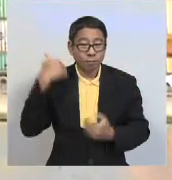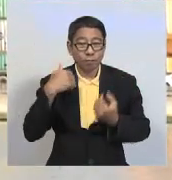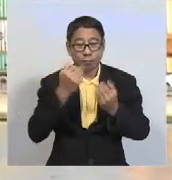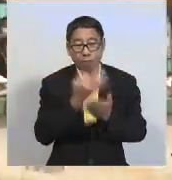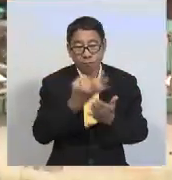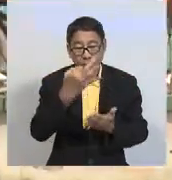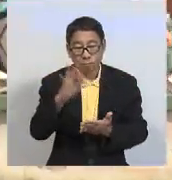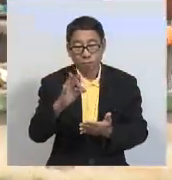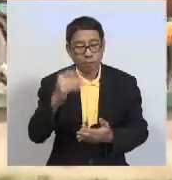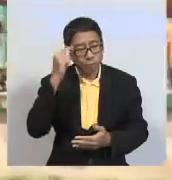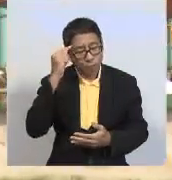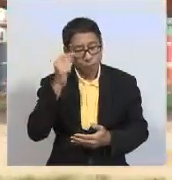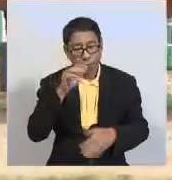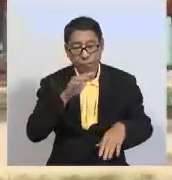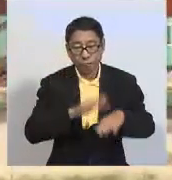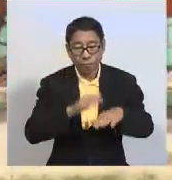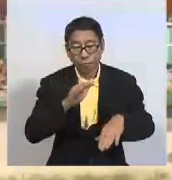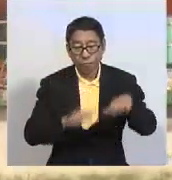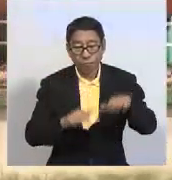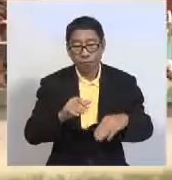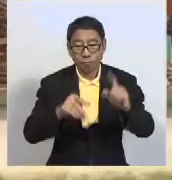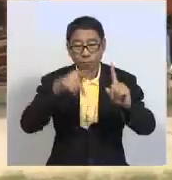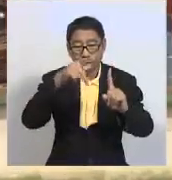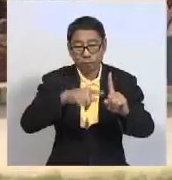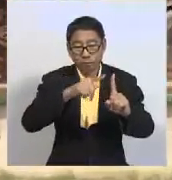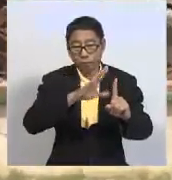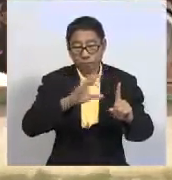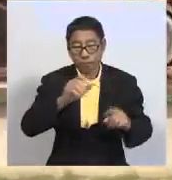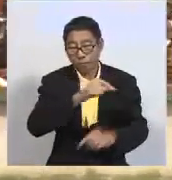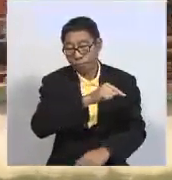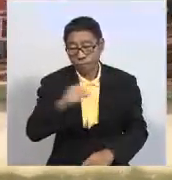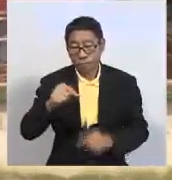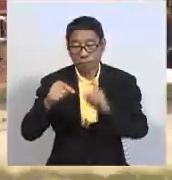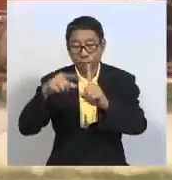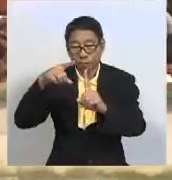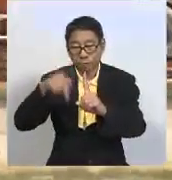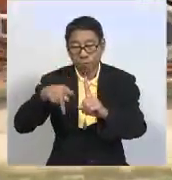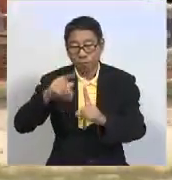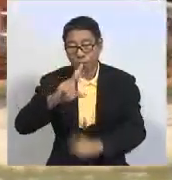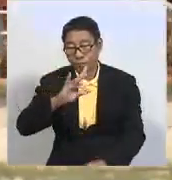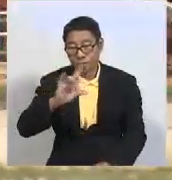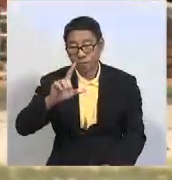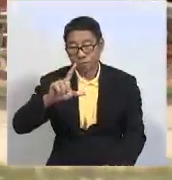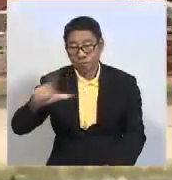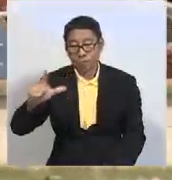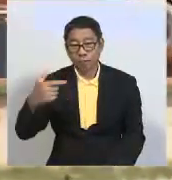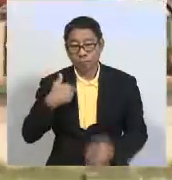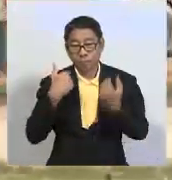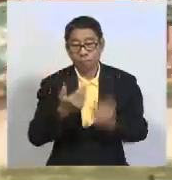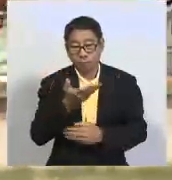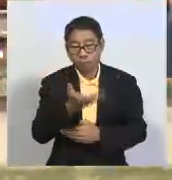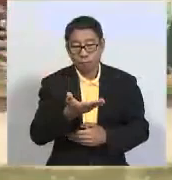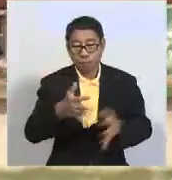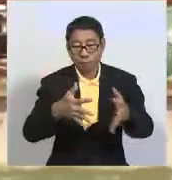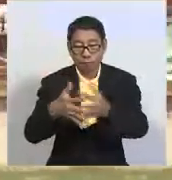ษีก็จะคิดเป็นเงินประมาณ 1,500 ถึง 1,800 ล้านบาทซึ่งก็ยังมีช่องทางที่จะขอให้ท